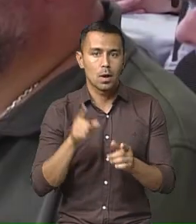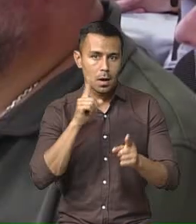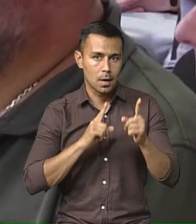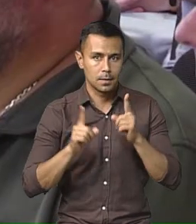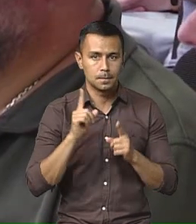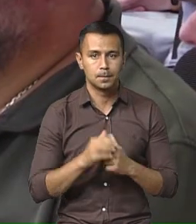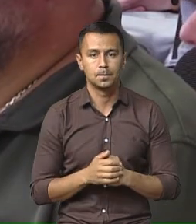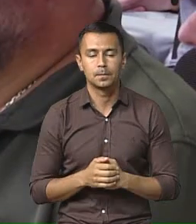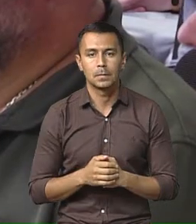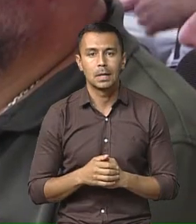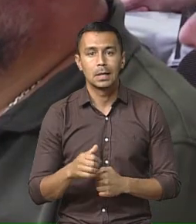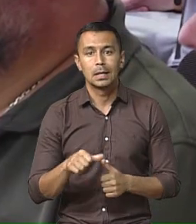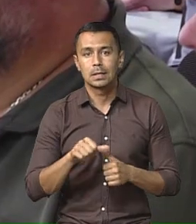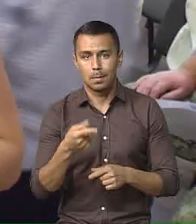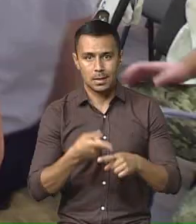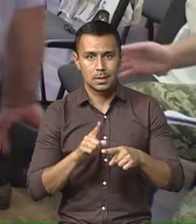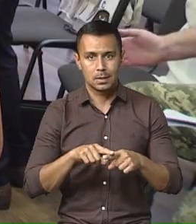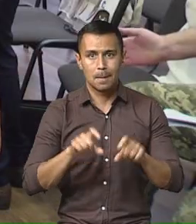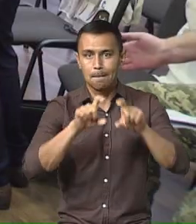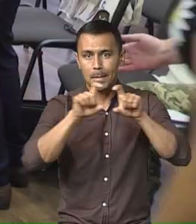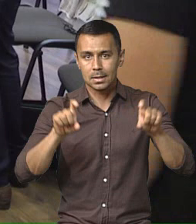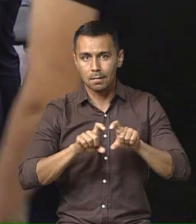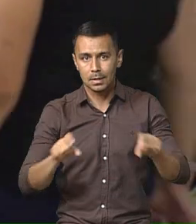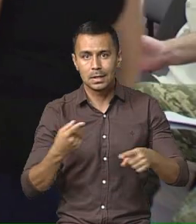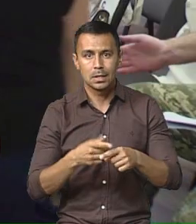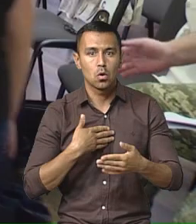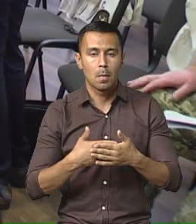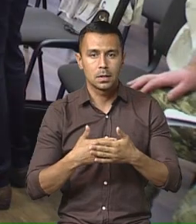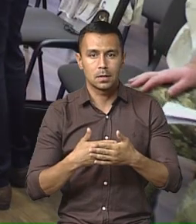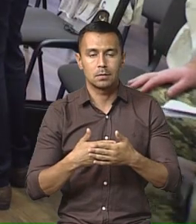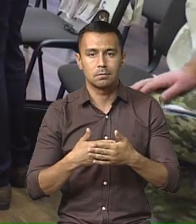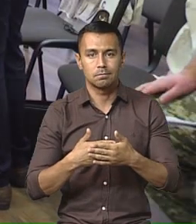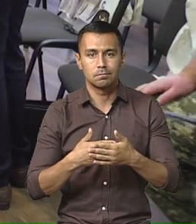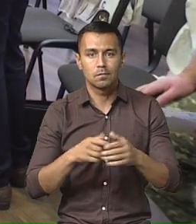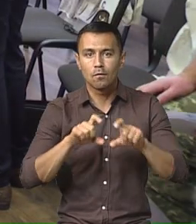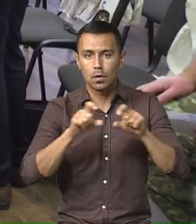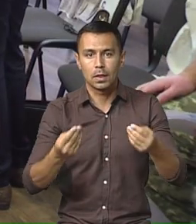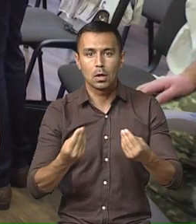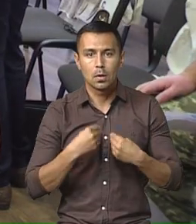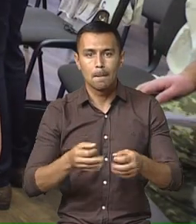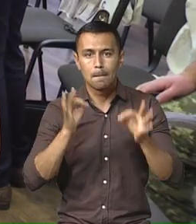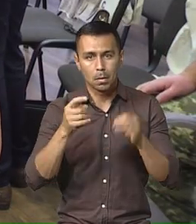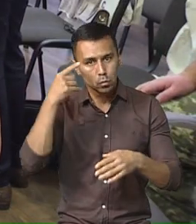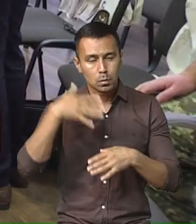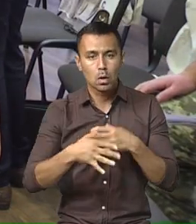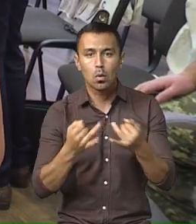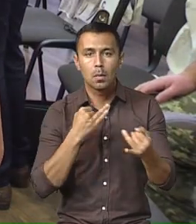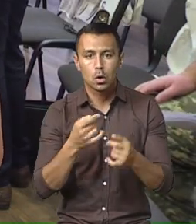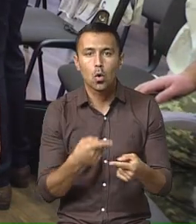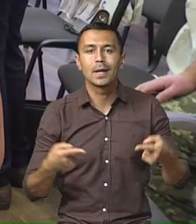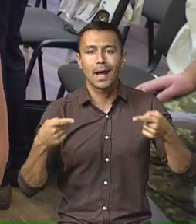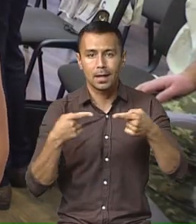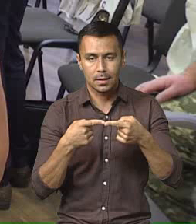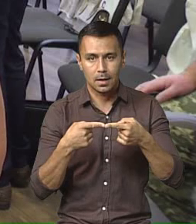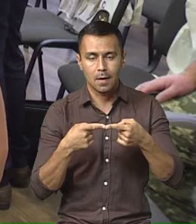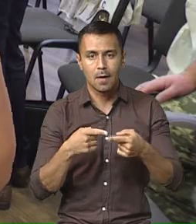Юлія Сабій. Саме ці представництва і ці громадські волонтерські фонди дають нам правильне розуміння комунікації і конкретики